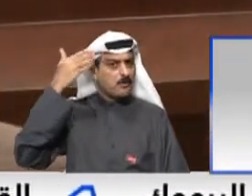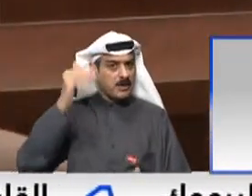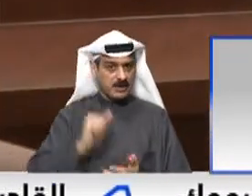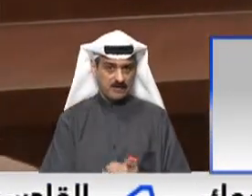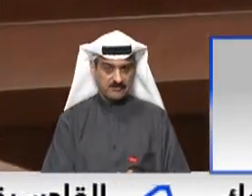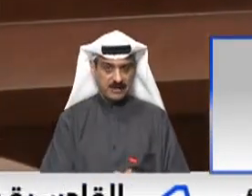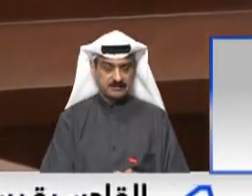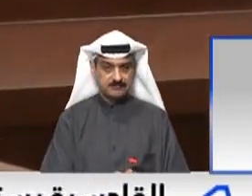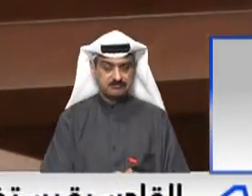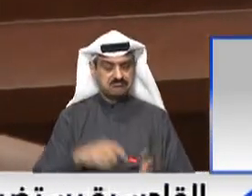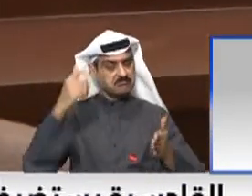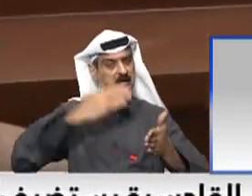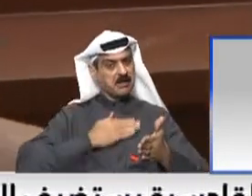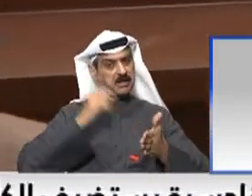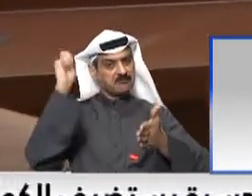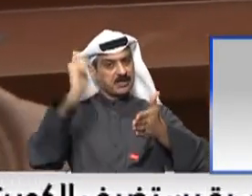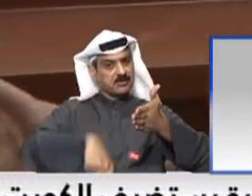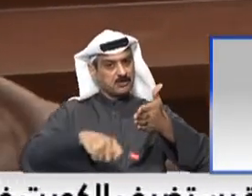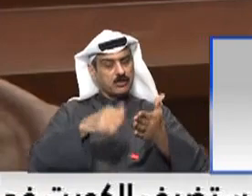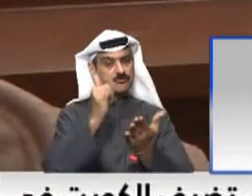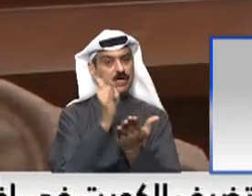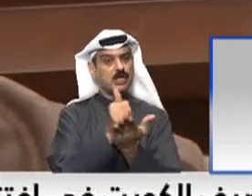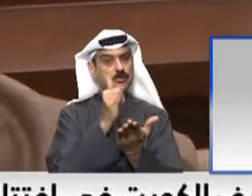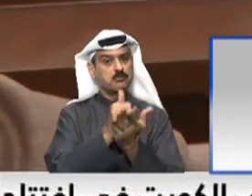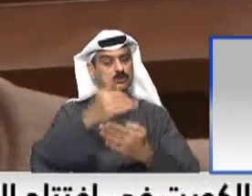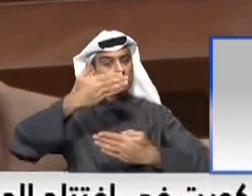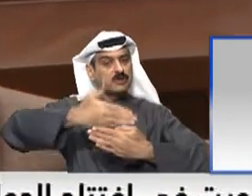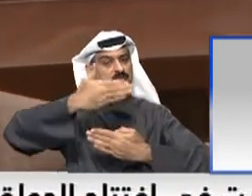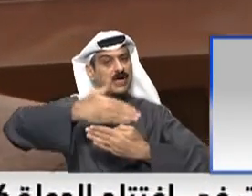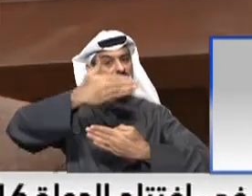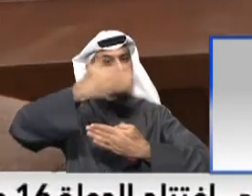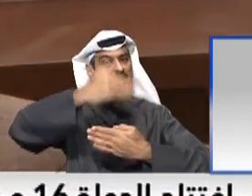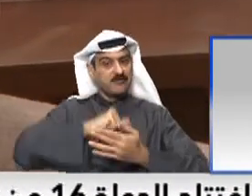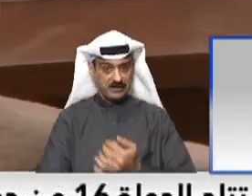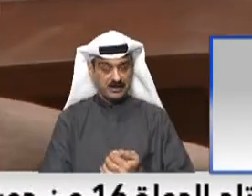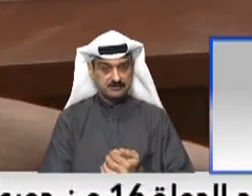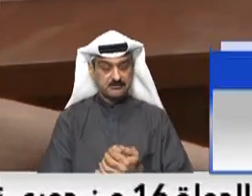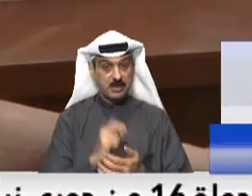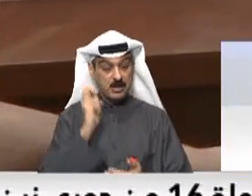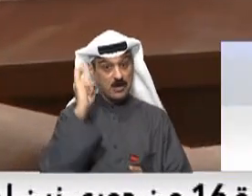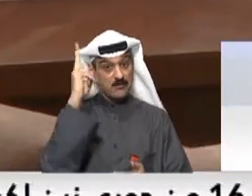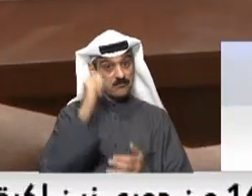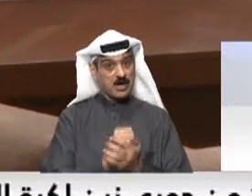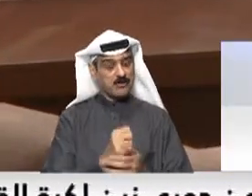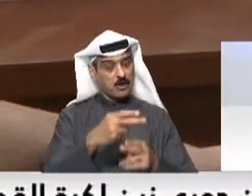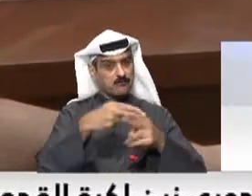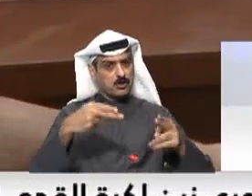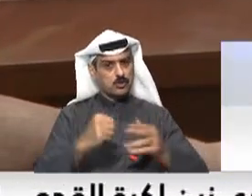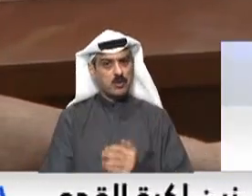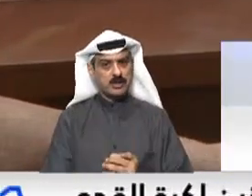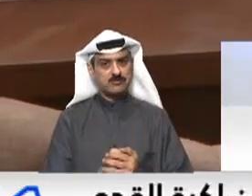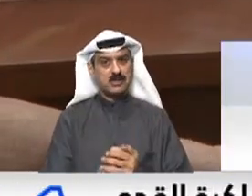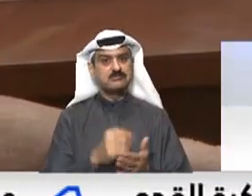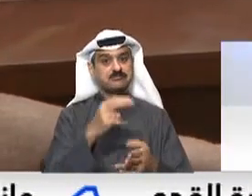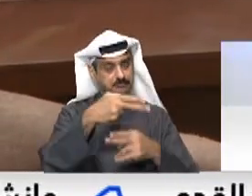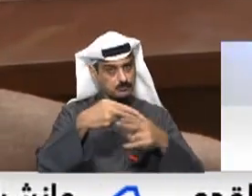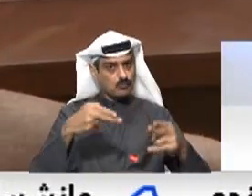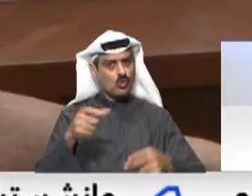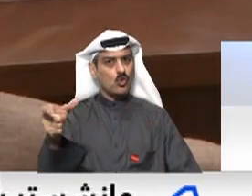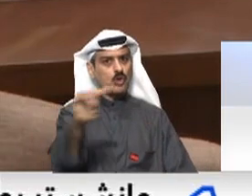وتم تعاقد مع متعهد لتنفيذ المبنى عن طريق بلدية الكويت وجهاز إشراف كامل من بلدية الكويت.